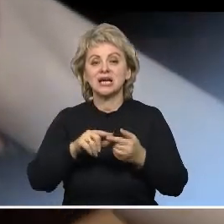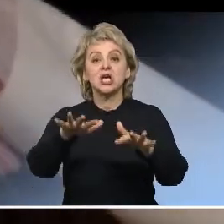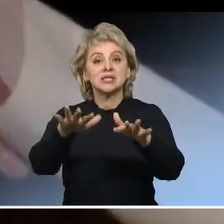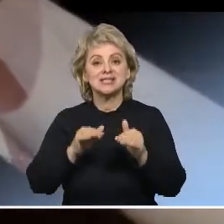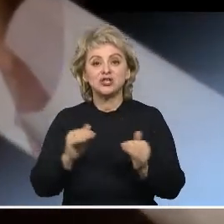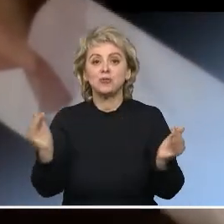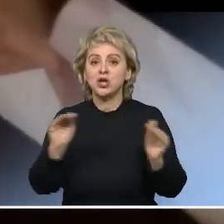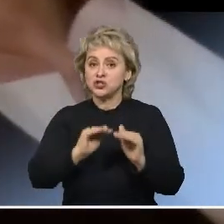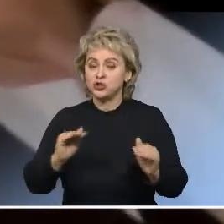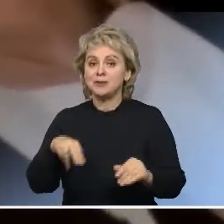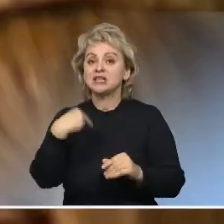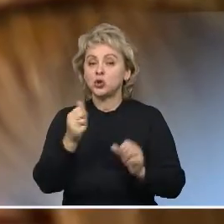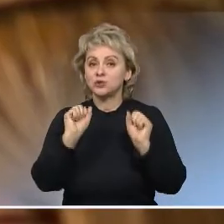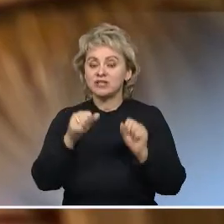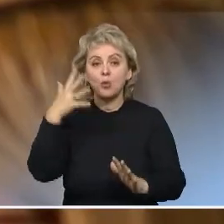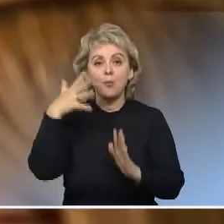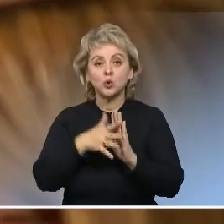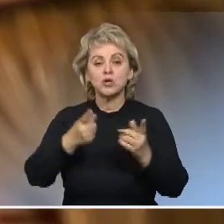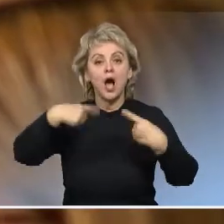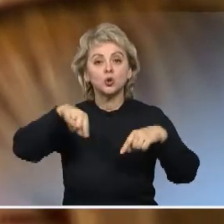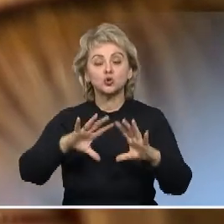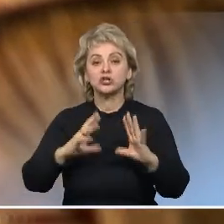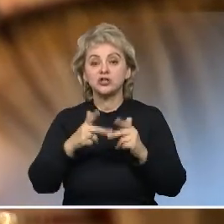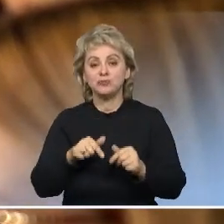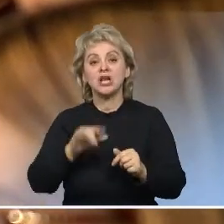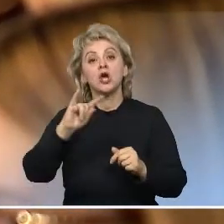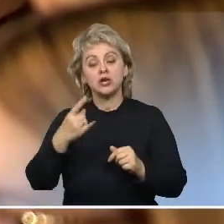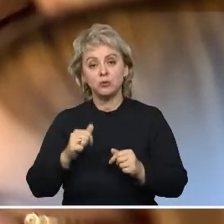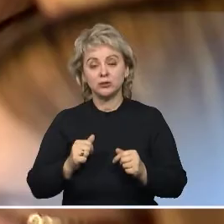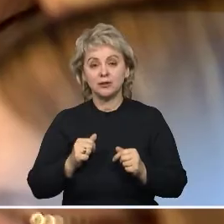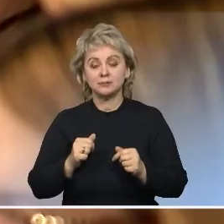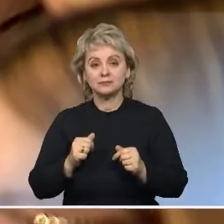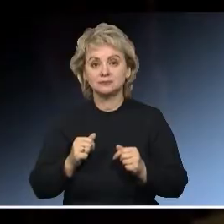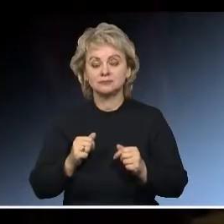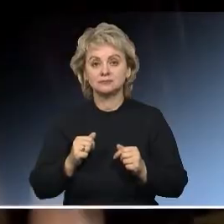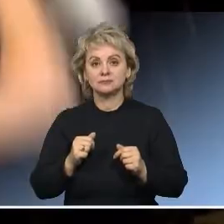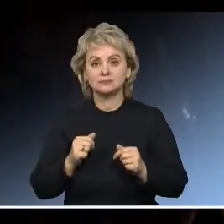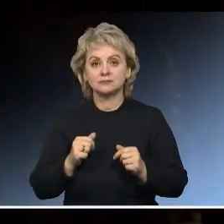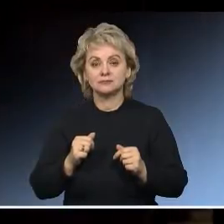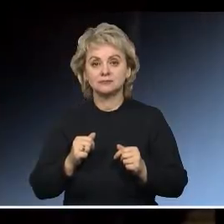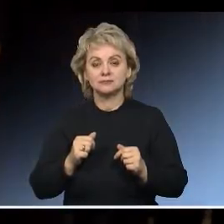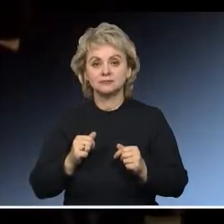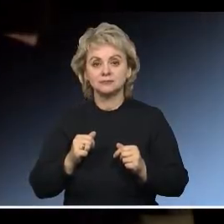со зрителями-малышами и дает возможность погрузиться в окружающий мир ребенка.